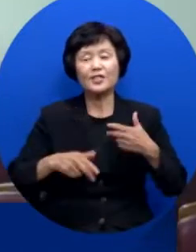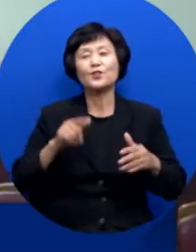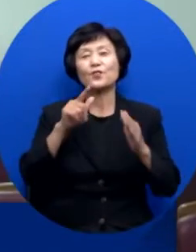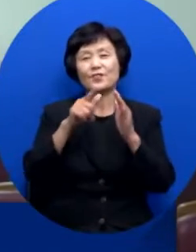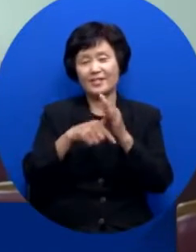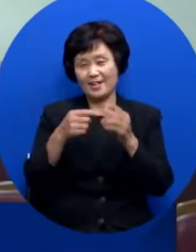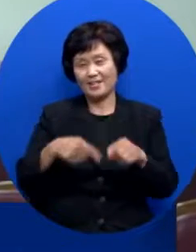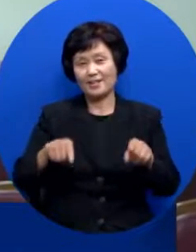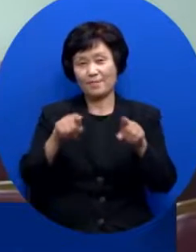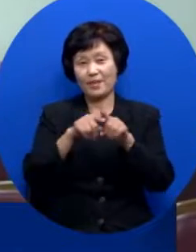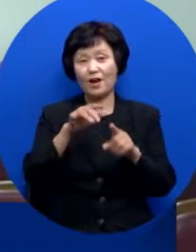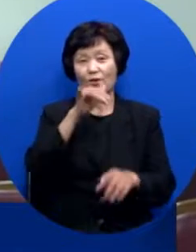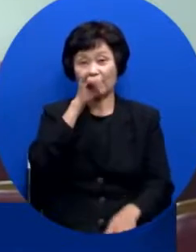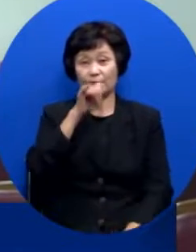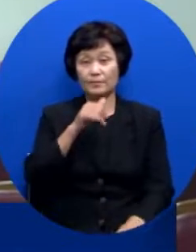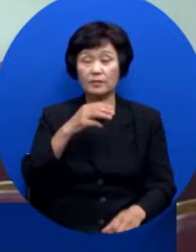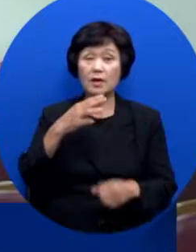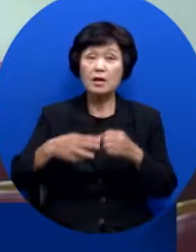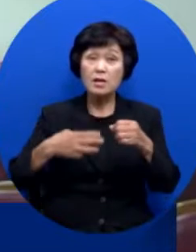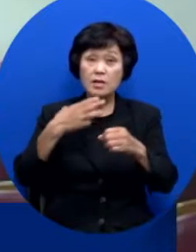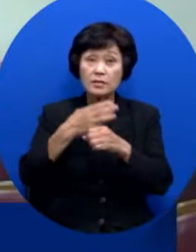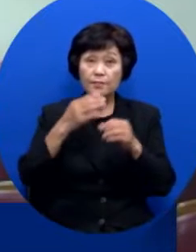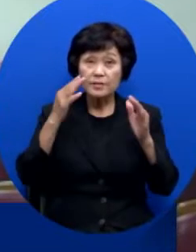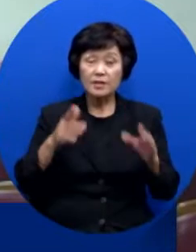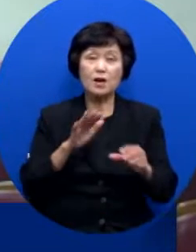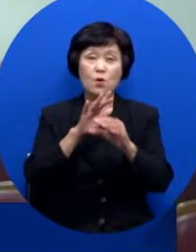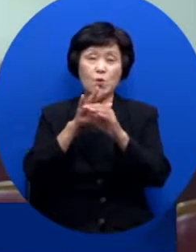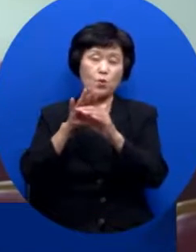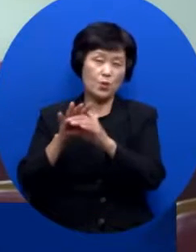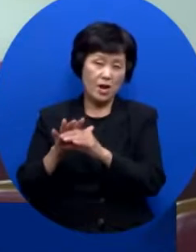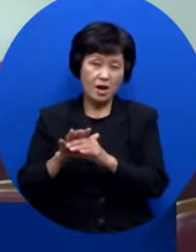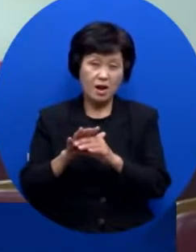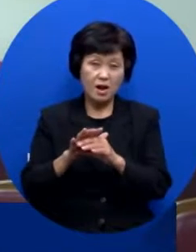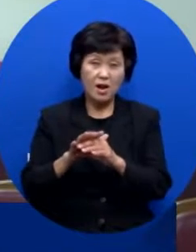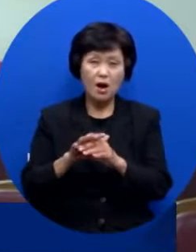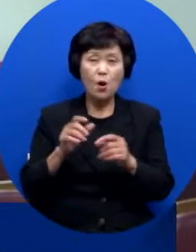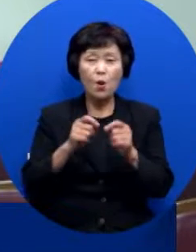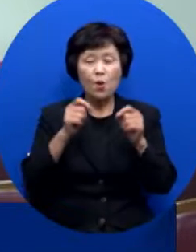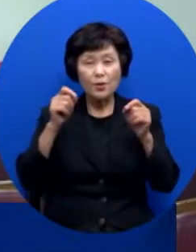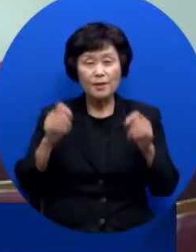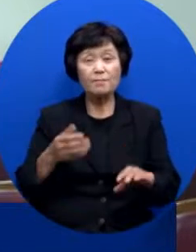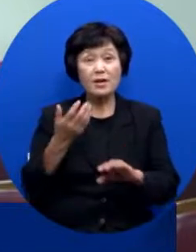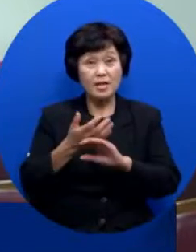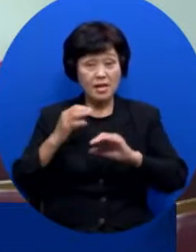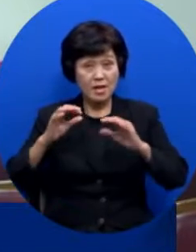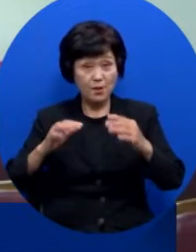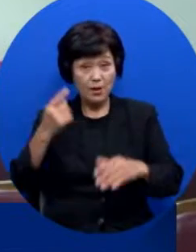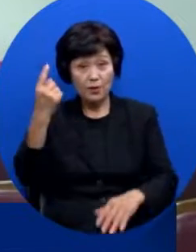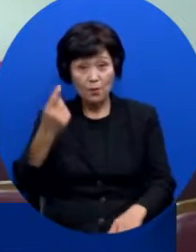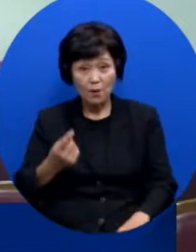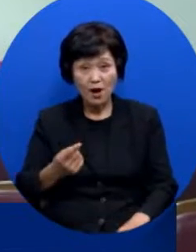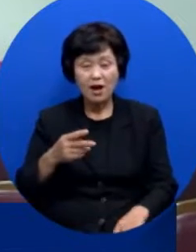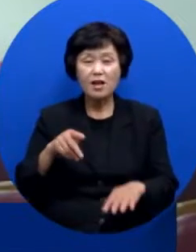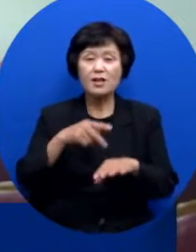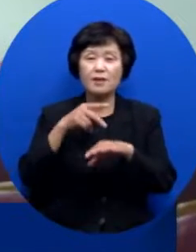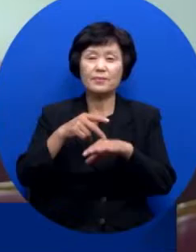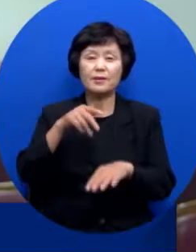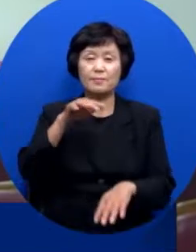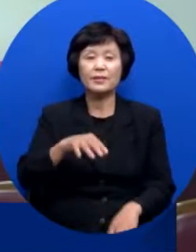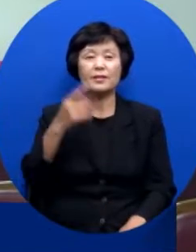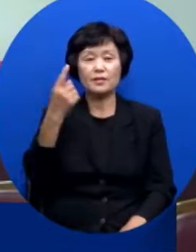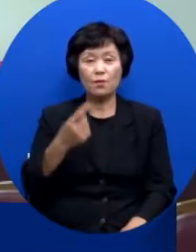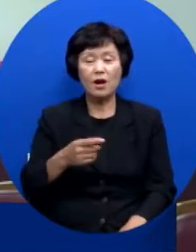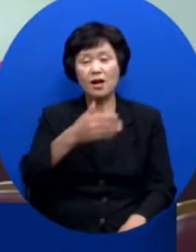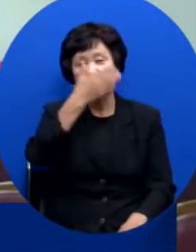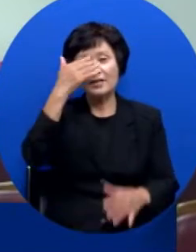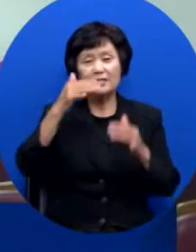왔습니다. 3년의 코로나 기간을 통해서 오랜만에 해외로 나오게 되었는데요. 타지로 온 필리핀 청년과